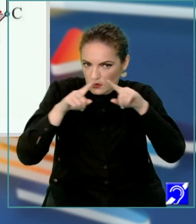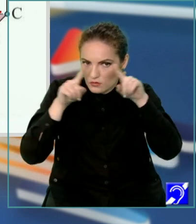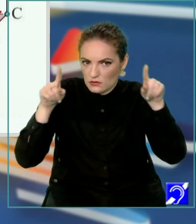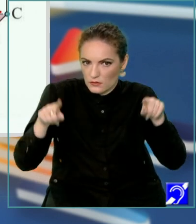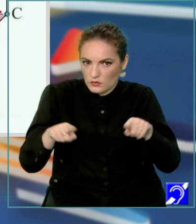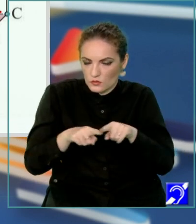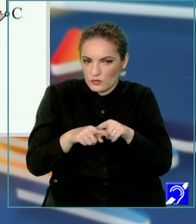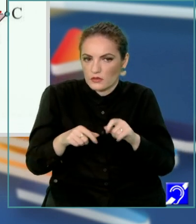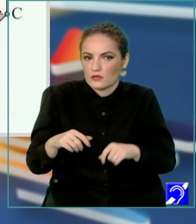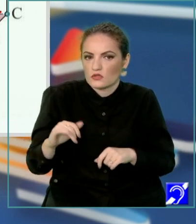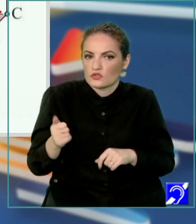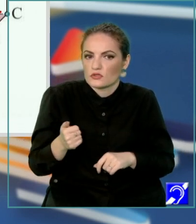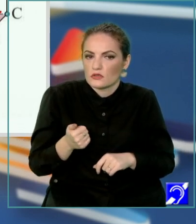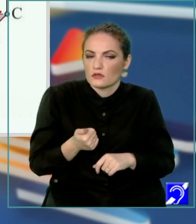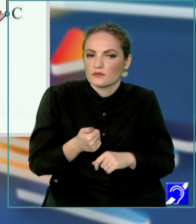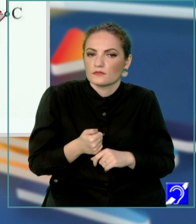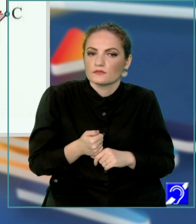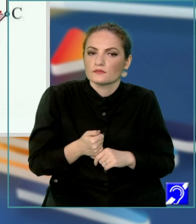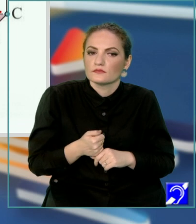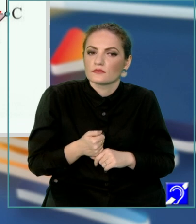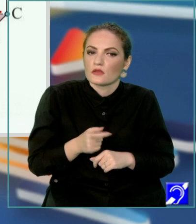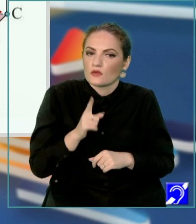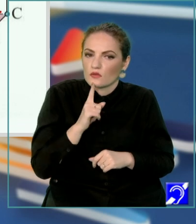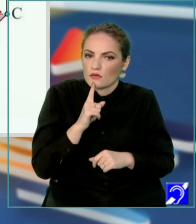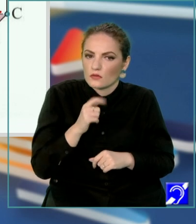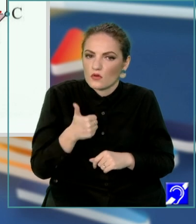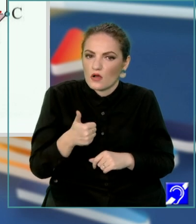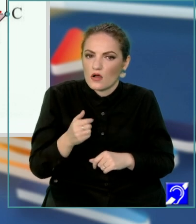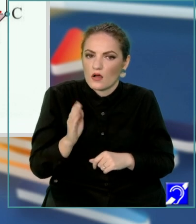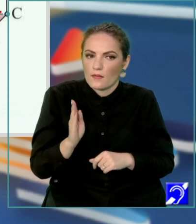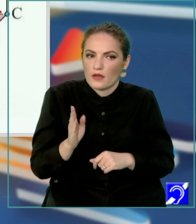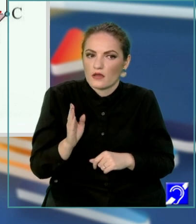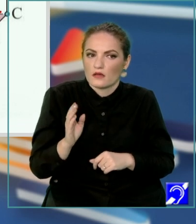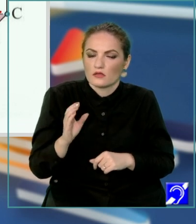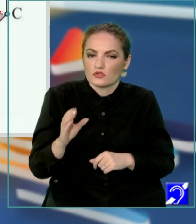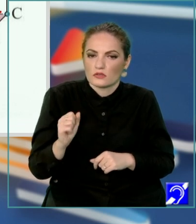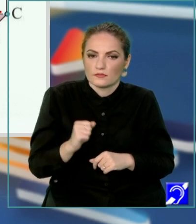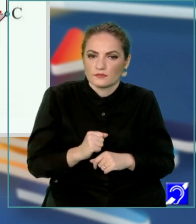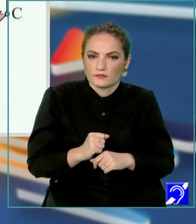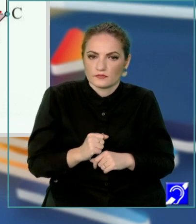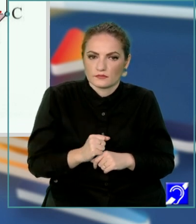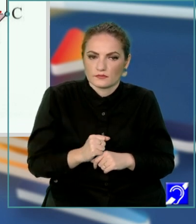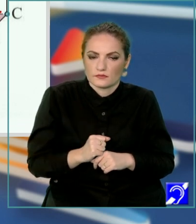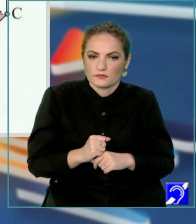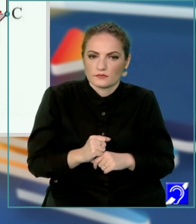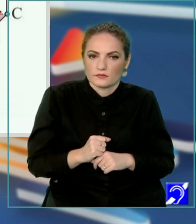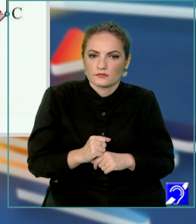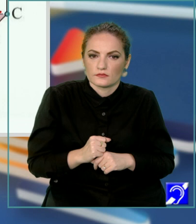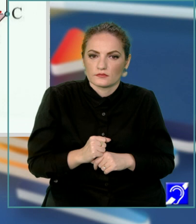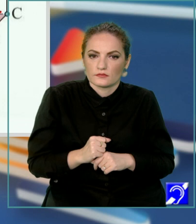pentru aceasta identificăm din nou în cele trei fețe considerate